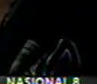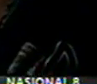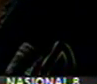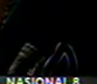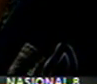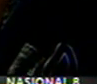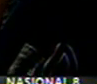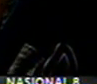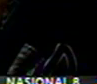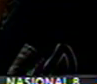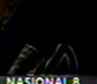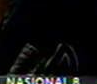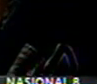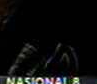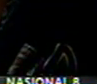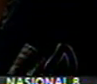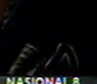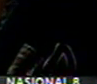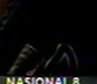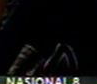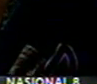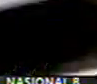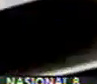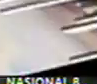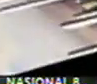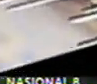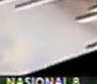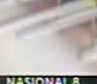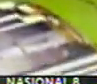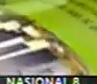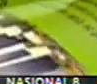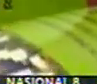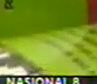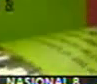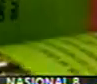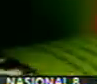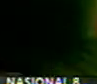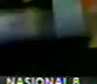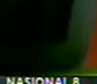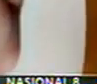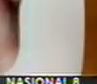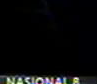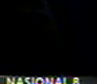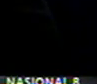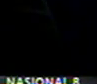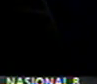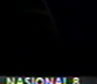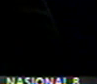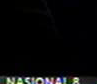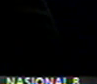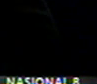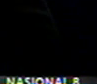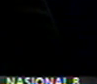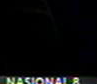Geneva iktiraf Malaysia sebagai penerima anugerah kualiti kerana inisiatif pengurangan karbon. Paparannya seketika